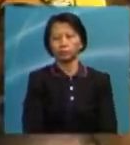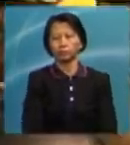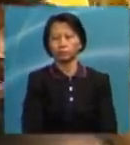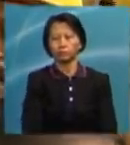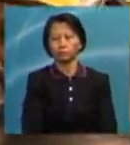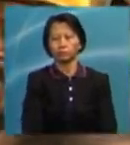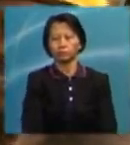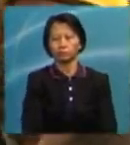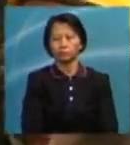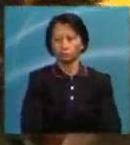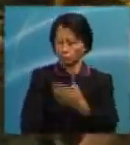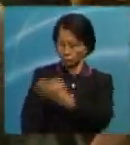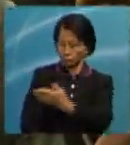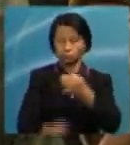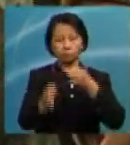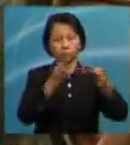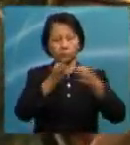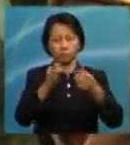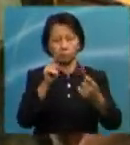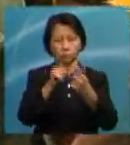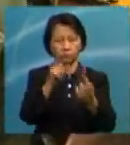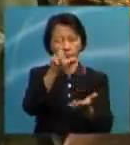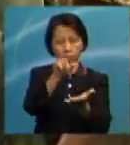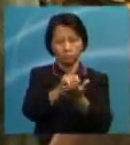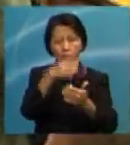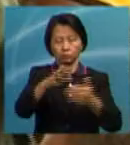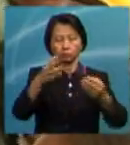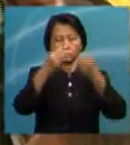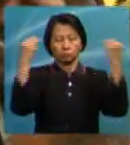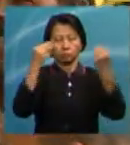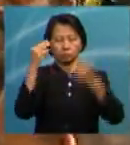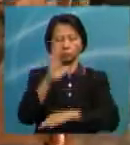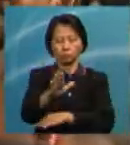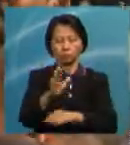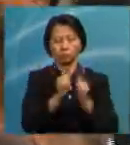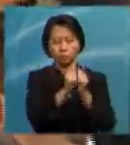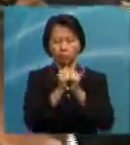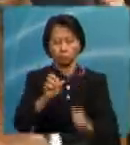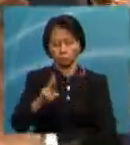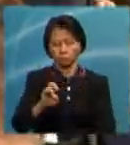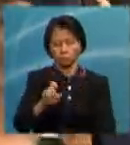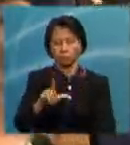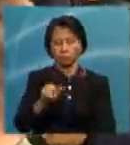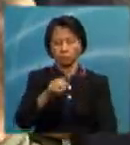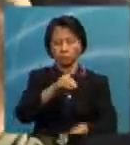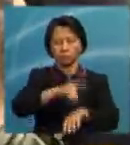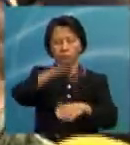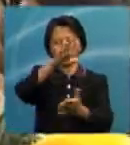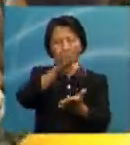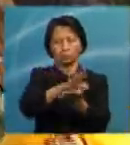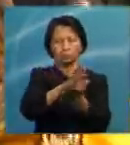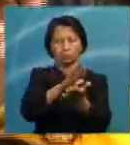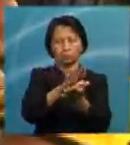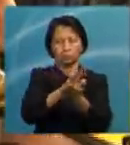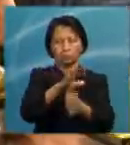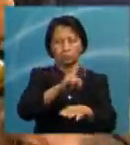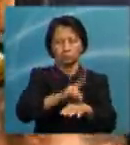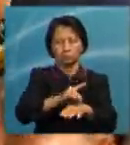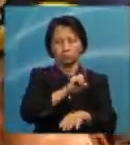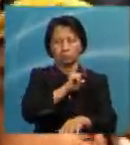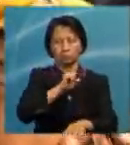MH37 belia menjelaskan kepada media selepas Majlis sepetang bersama rela di Sekolah Menengah kebangsaan Sultan Abdul